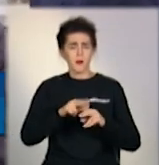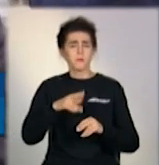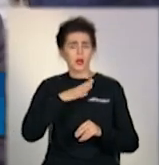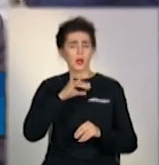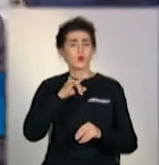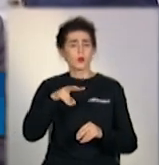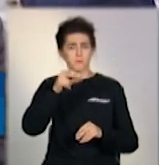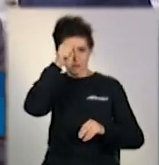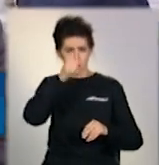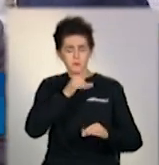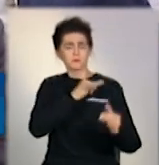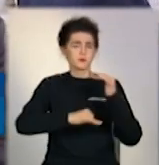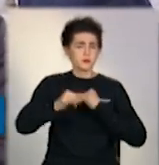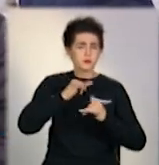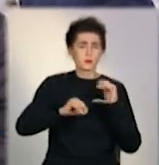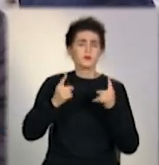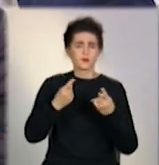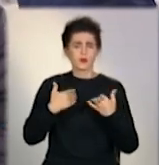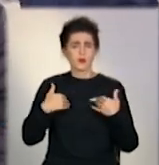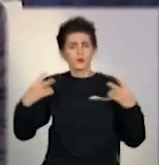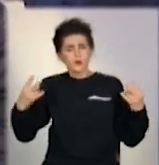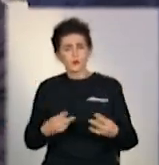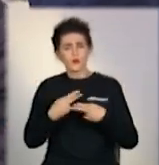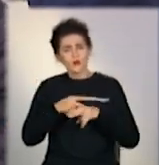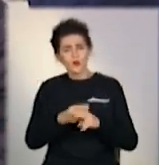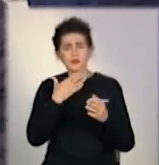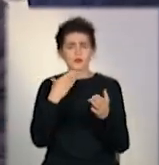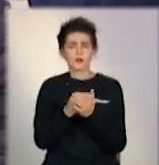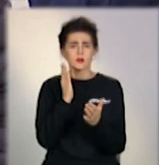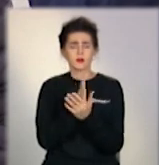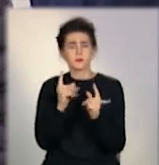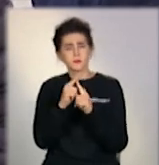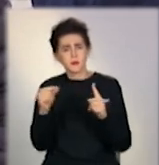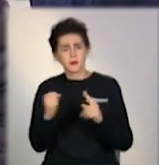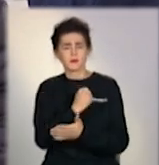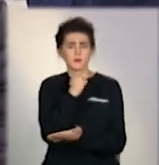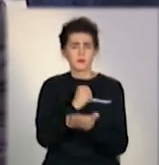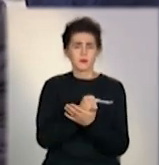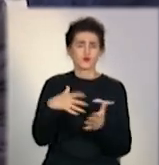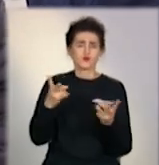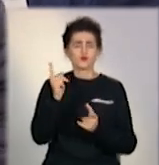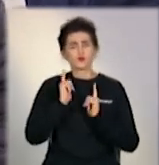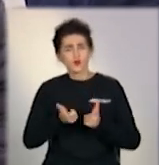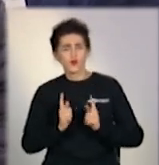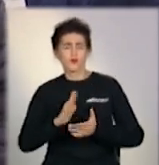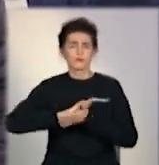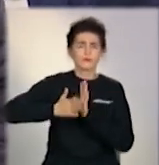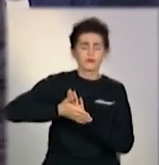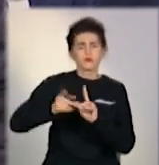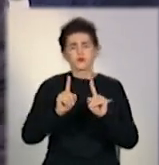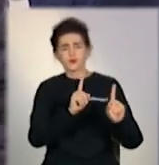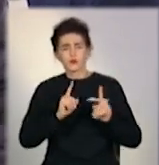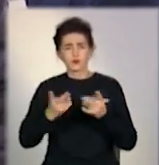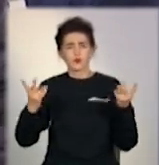Все-таки, знаете, железная дорога – это тоже настоящая армия, в которой свои правила, уставы. И пока все это нужно согласовать. И, опять же, нужна